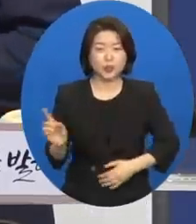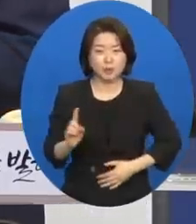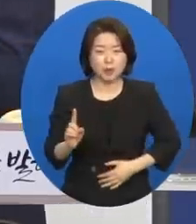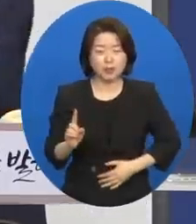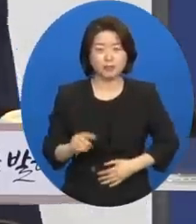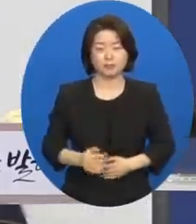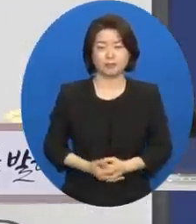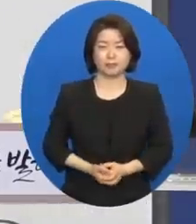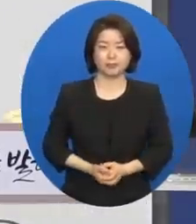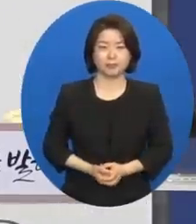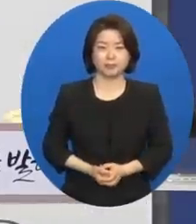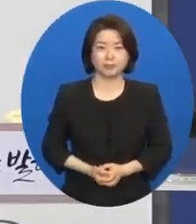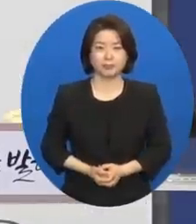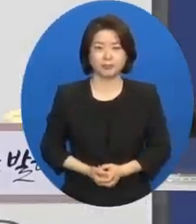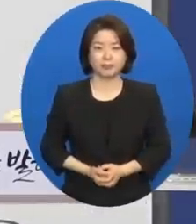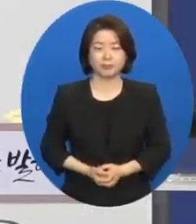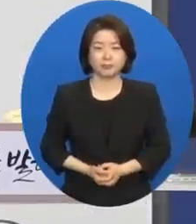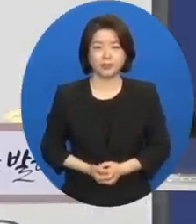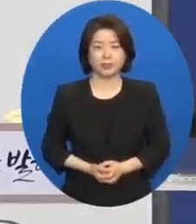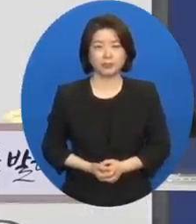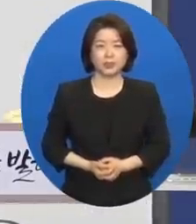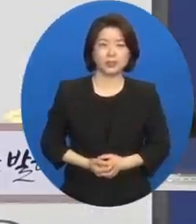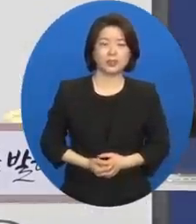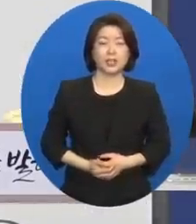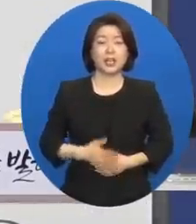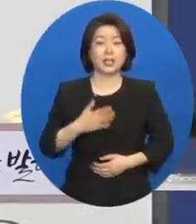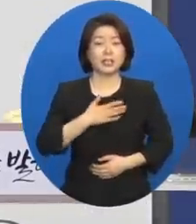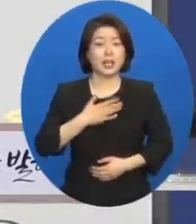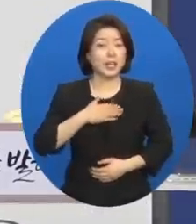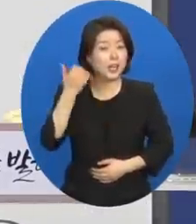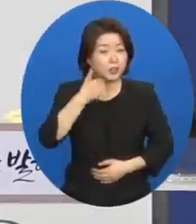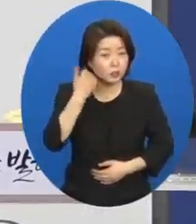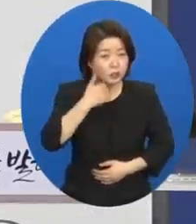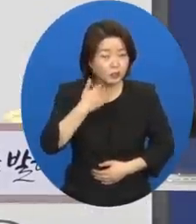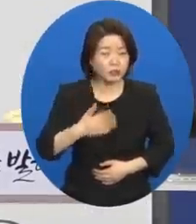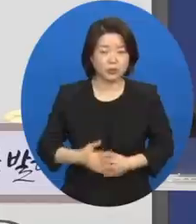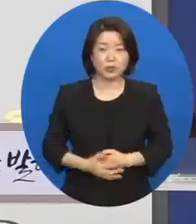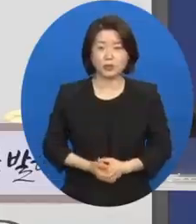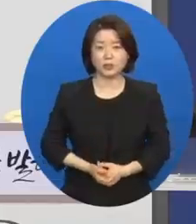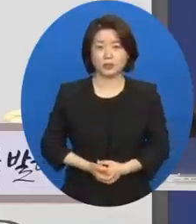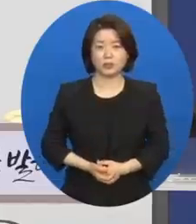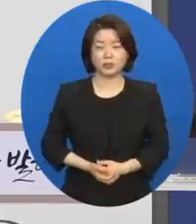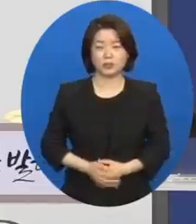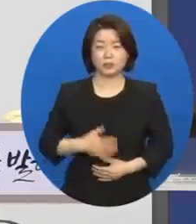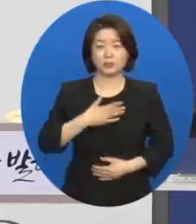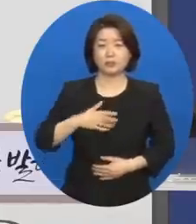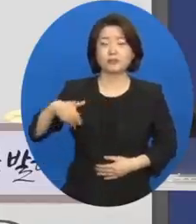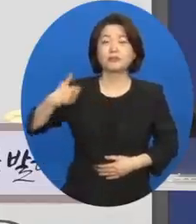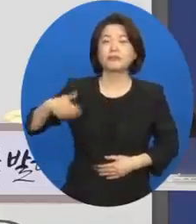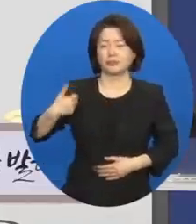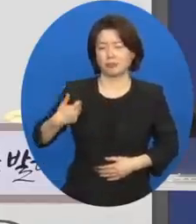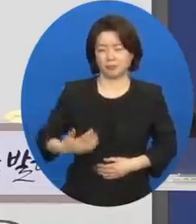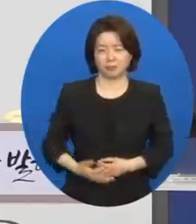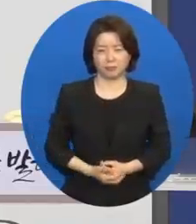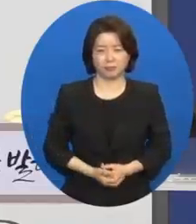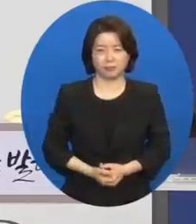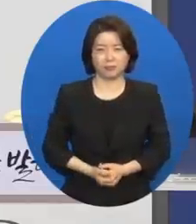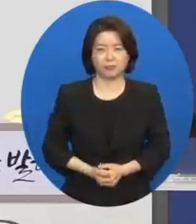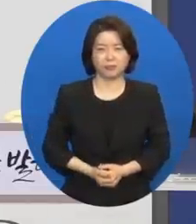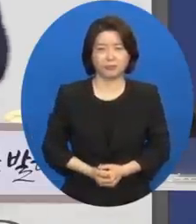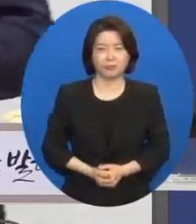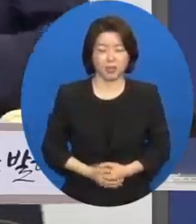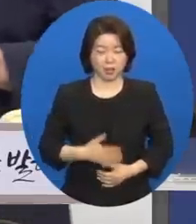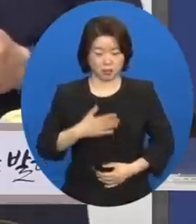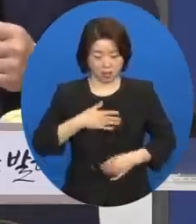아니라 내가 누군지 이 나를 모른다는 겁니다.